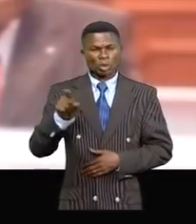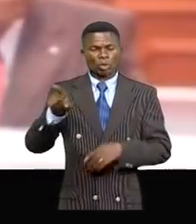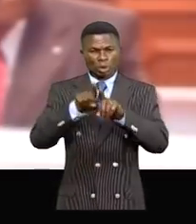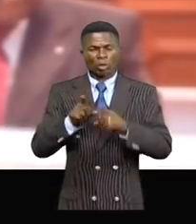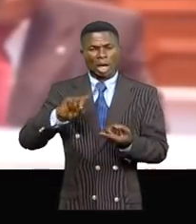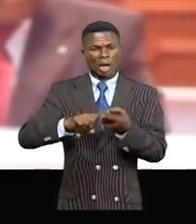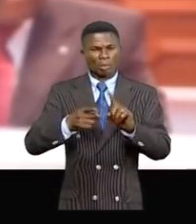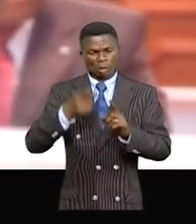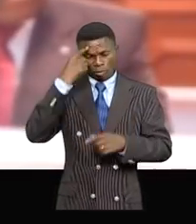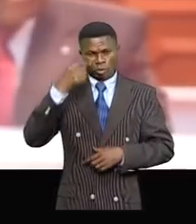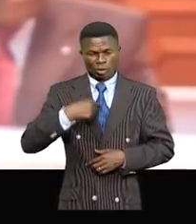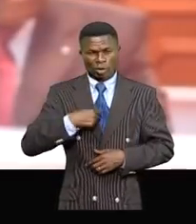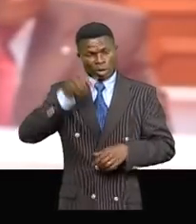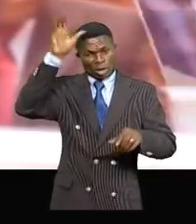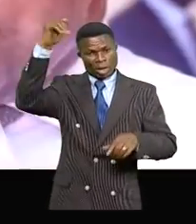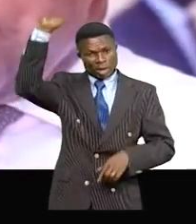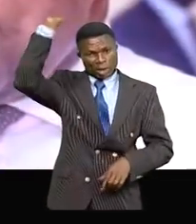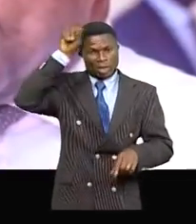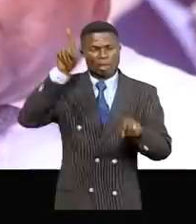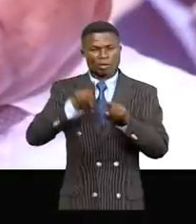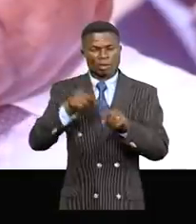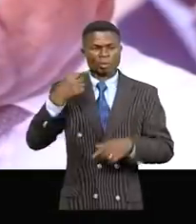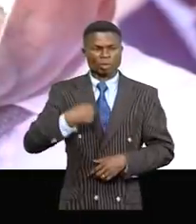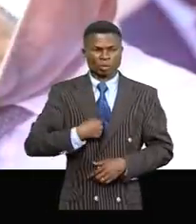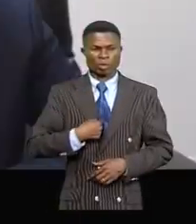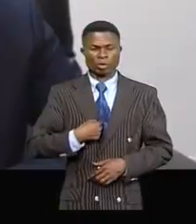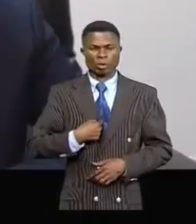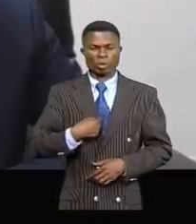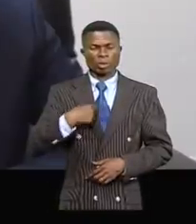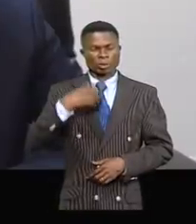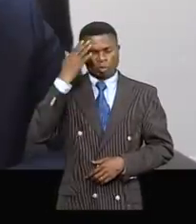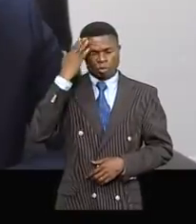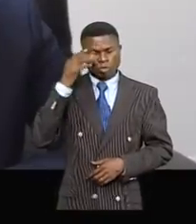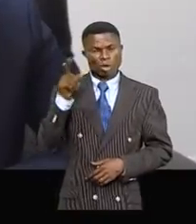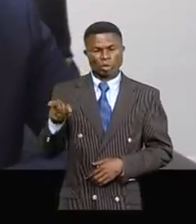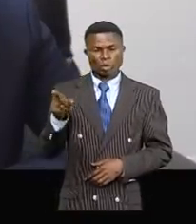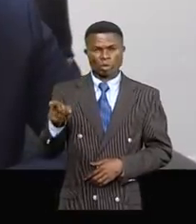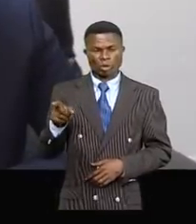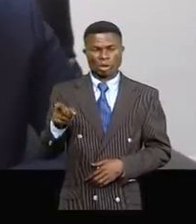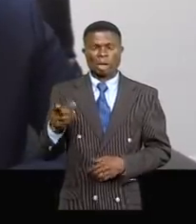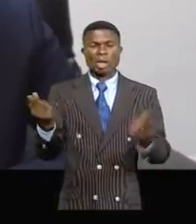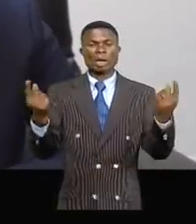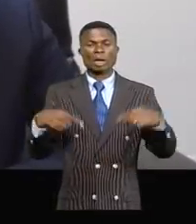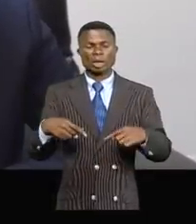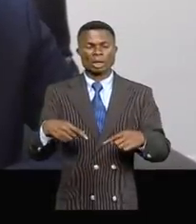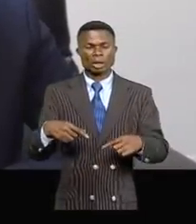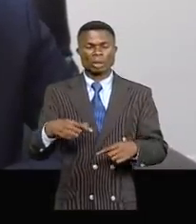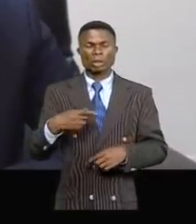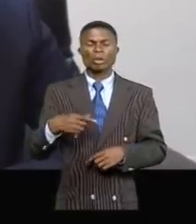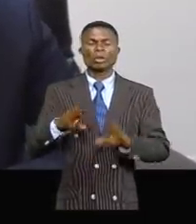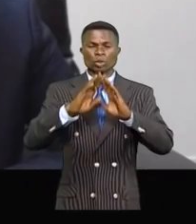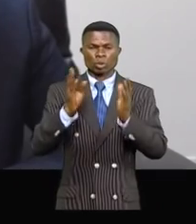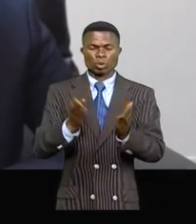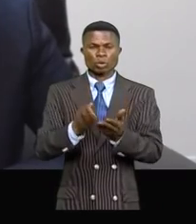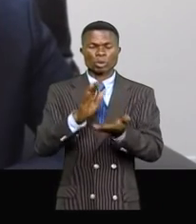ami, un grand frère ami. Je découvre Henri Thomas Lokondo quand nous sommes tous